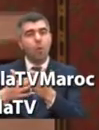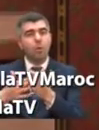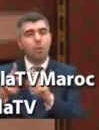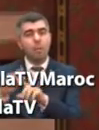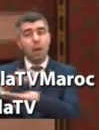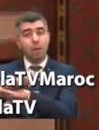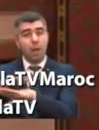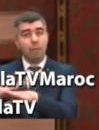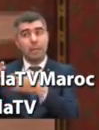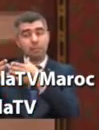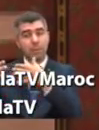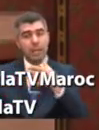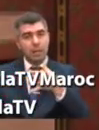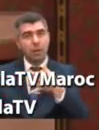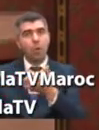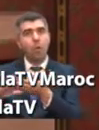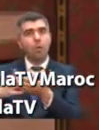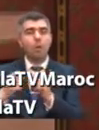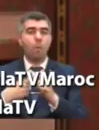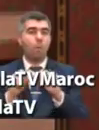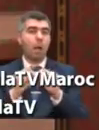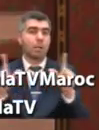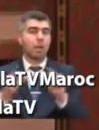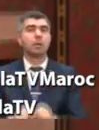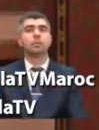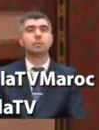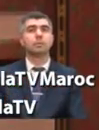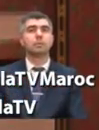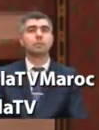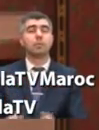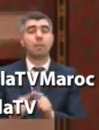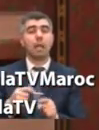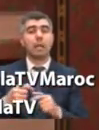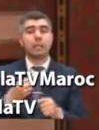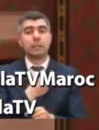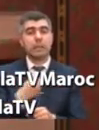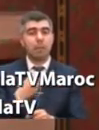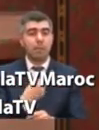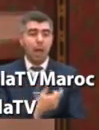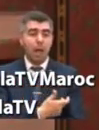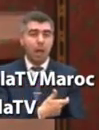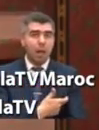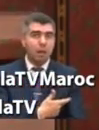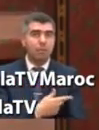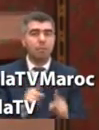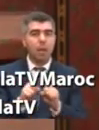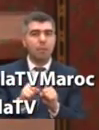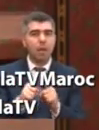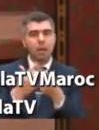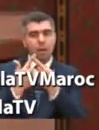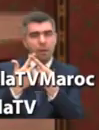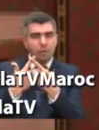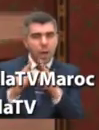الجهوي وهذا المستوى الثالث. باش نكونوا واضحين، الطبيب ديال القلب راه كيدير واحد العمليات وعدد ديال الفحوصات ويمكن له